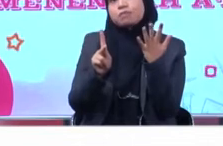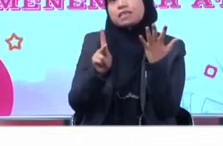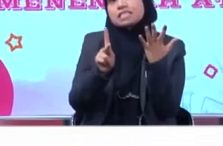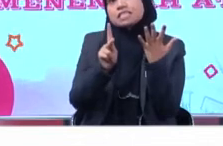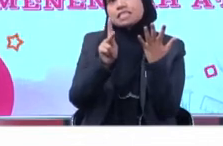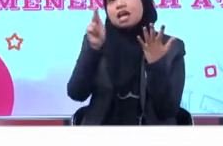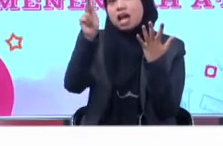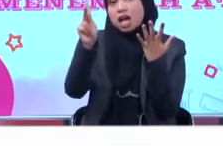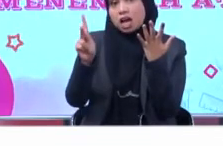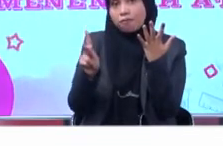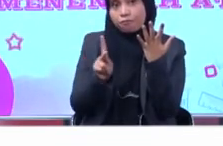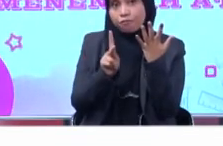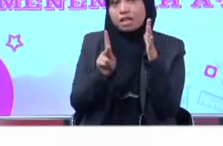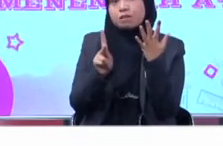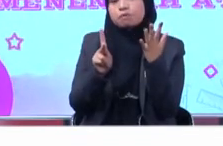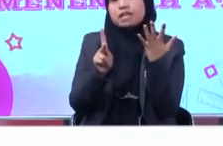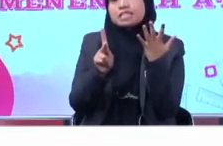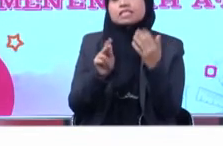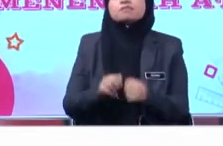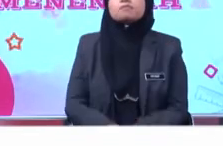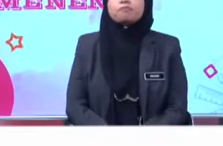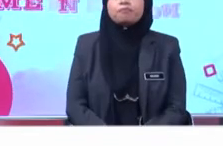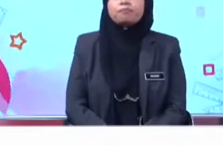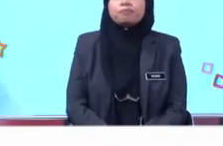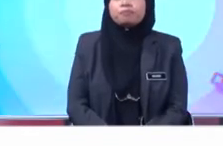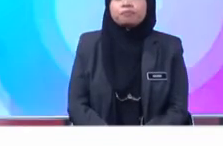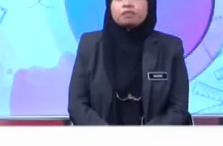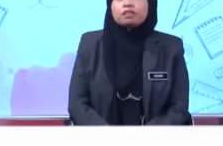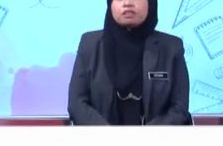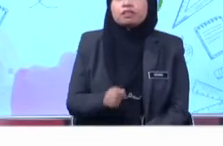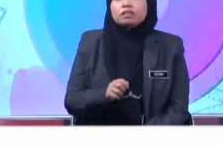pakai Mari boleh-boleh kita kira Betul tak 15